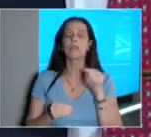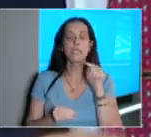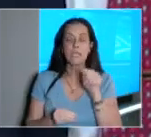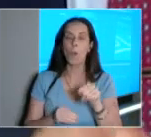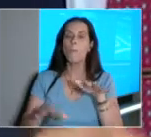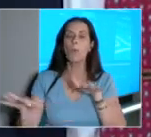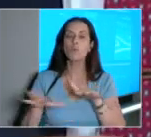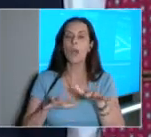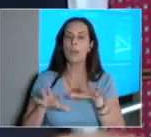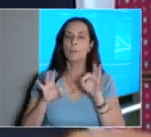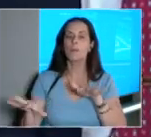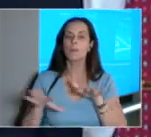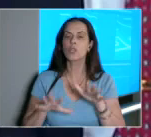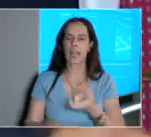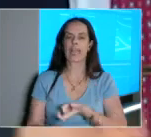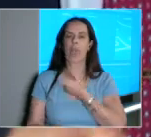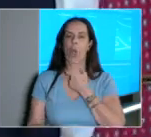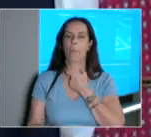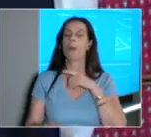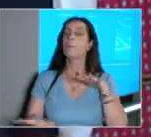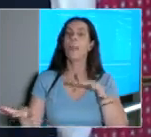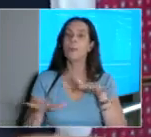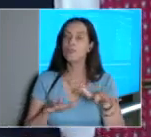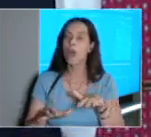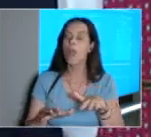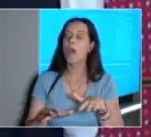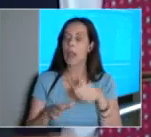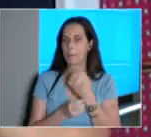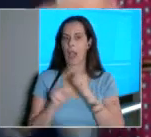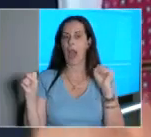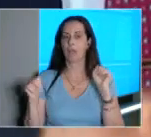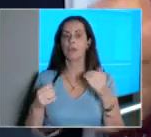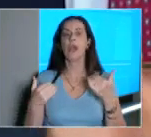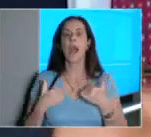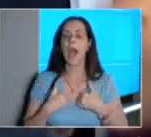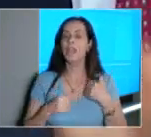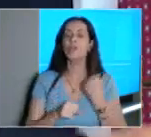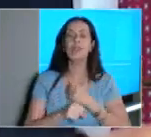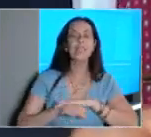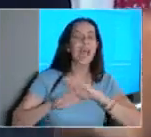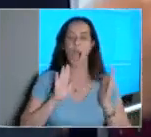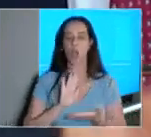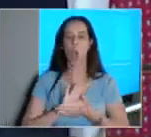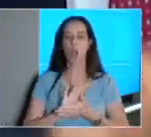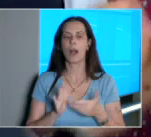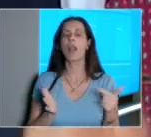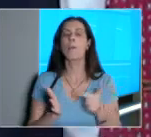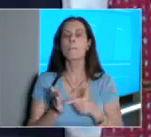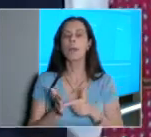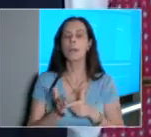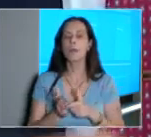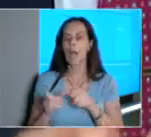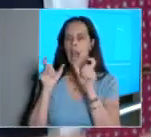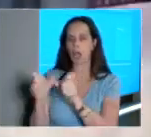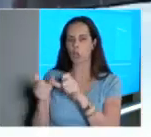תהיה ממשלה, באמת ממשלת חירום, ממשלה לאומית ליברלית. אנחנו נעשה הכל על מנת לחסום